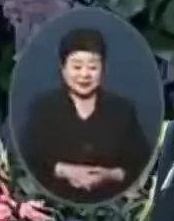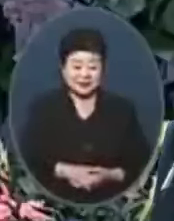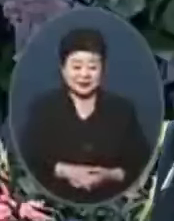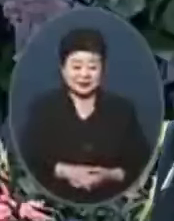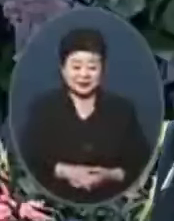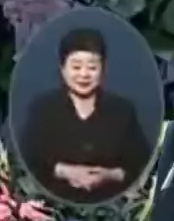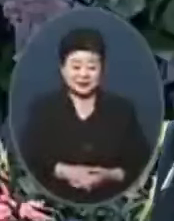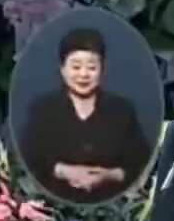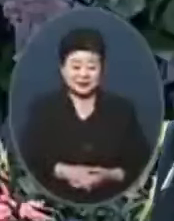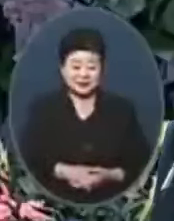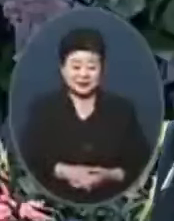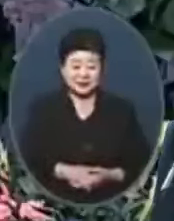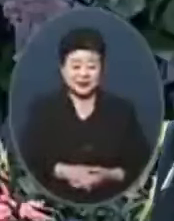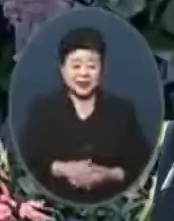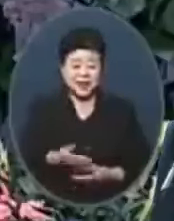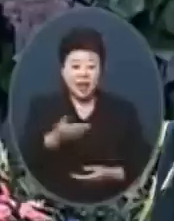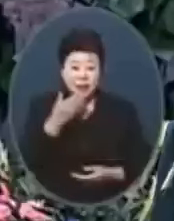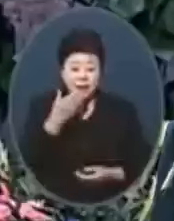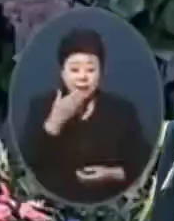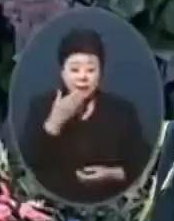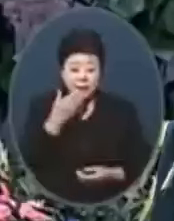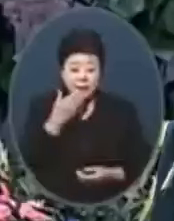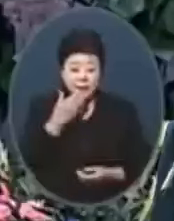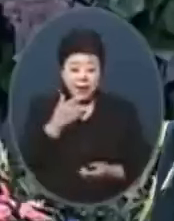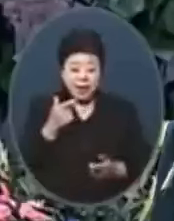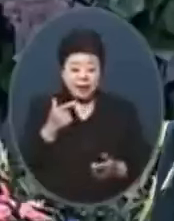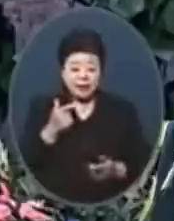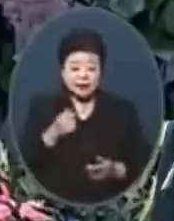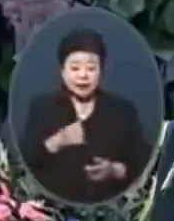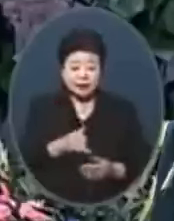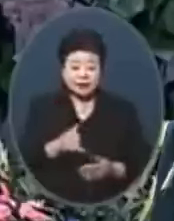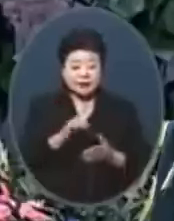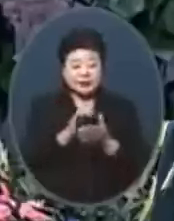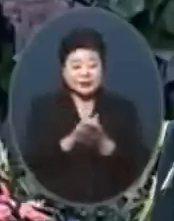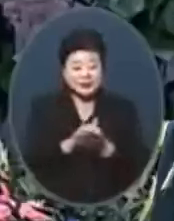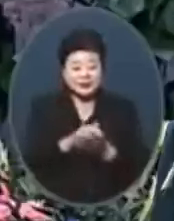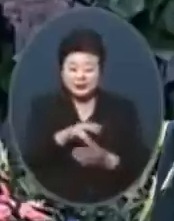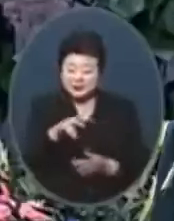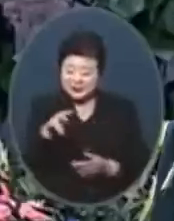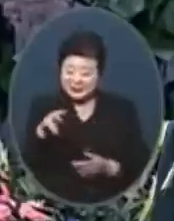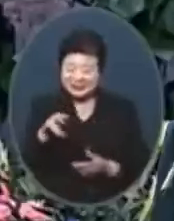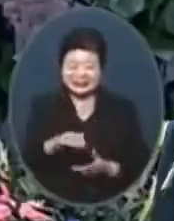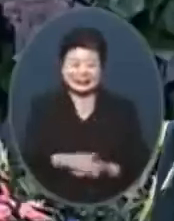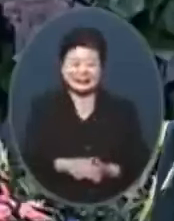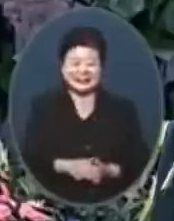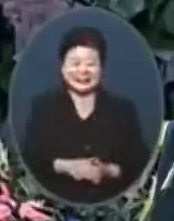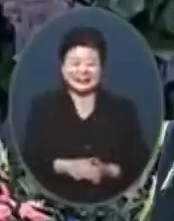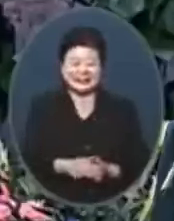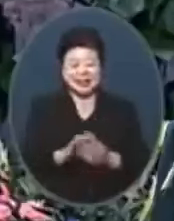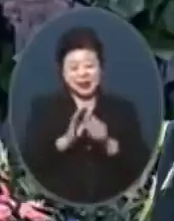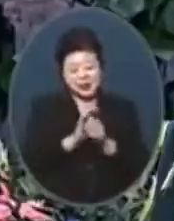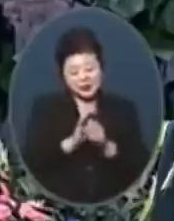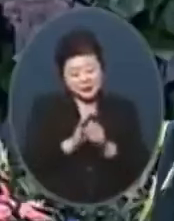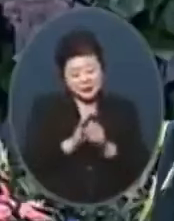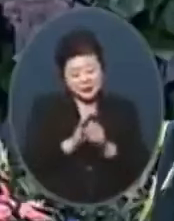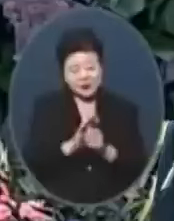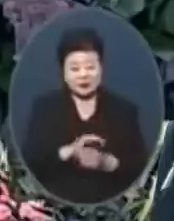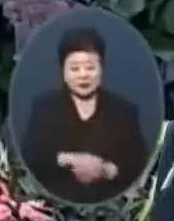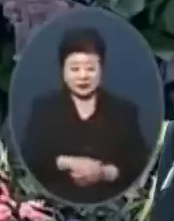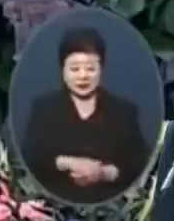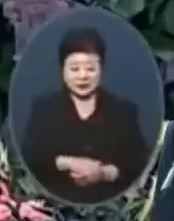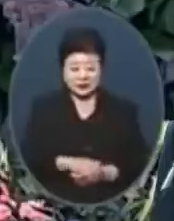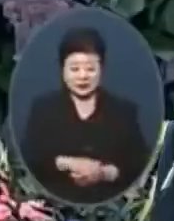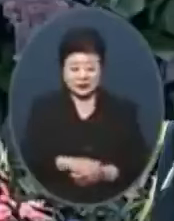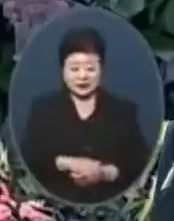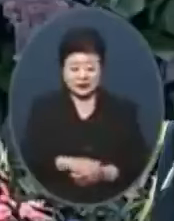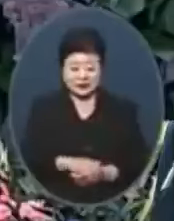그게 밥풀이 아니라 우리의 가족이나 친구를 보고 그렇게 비난하고 공격을 했으면